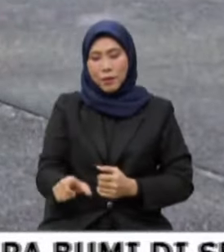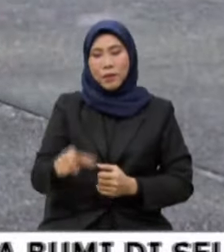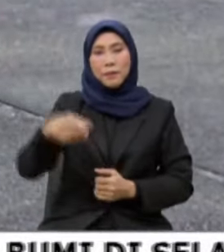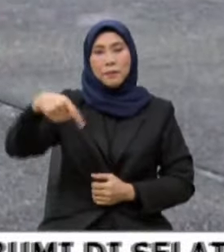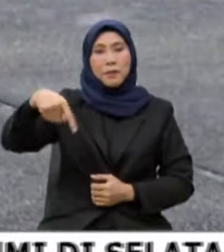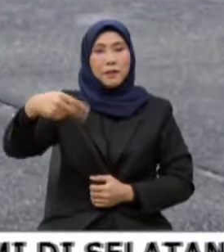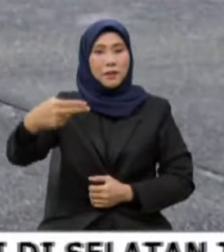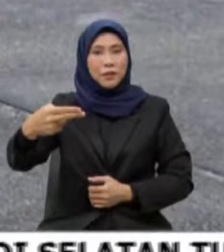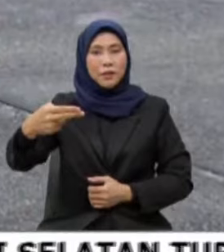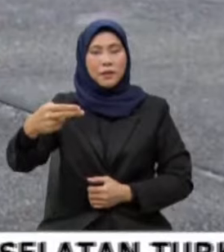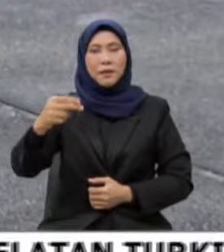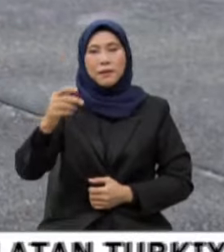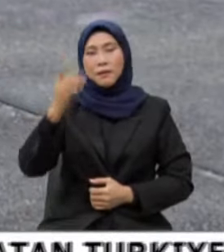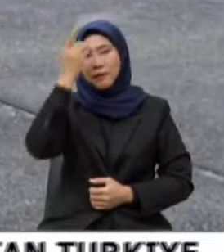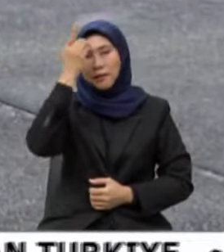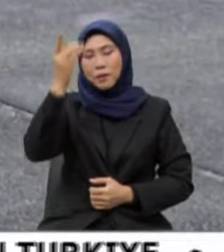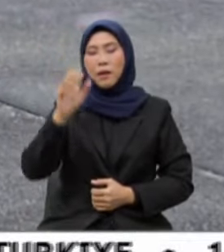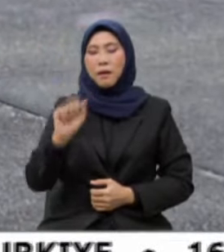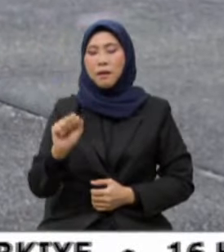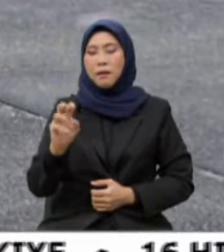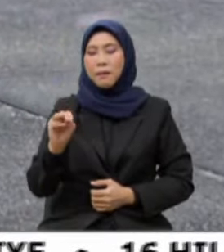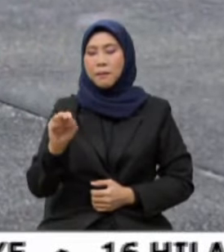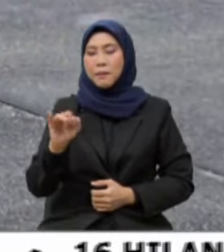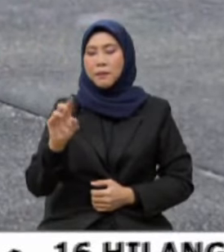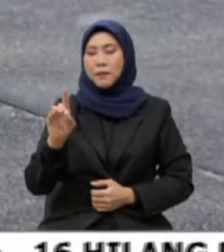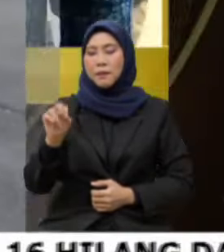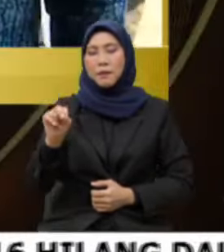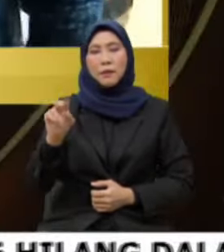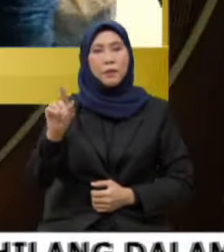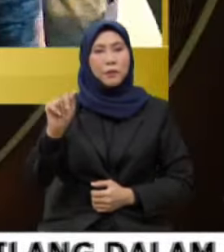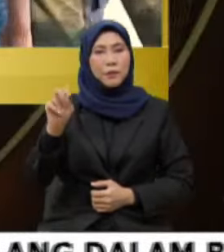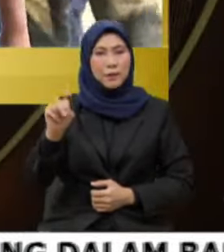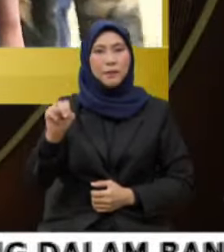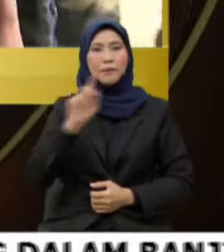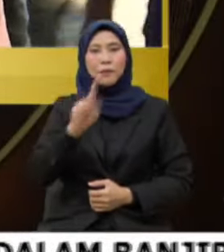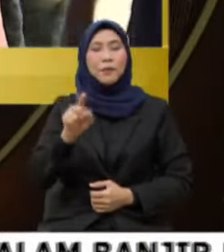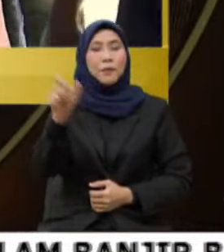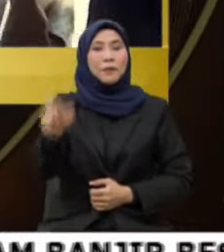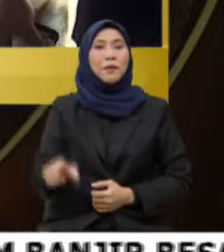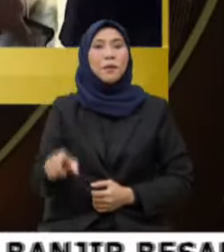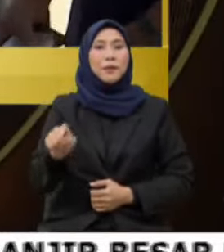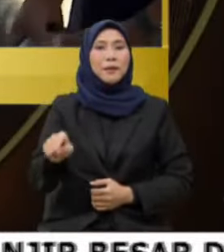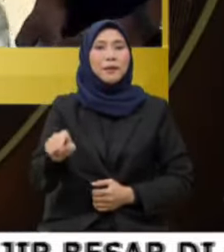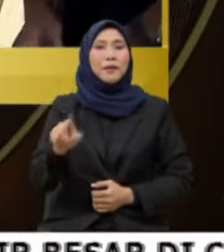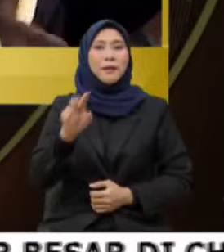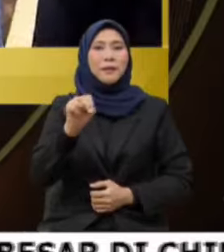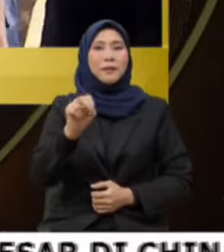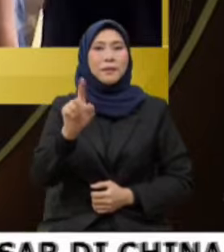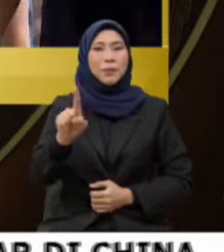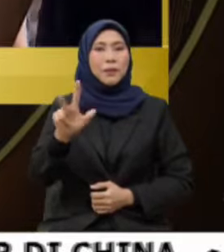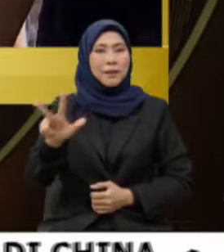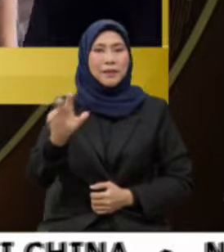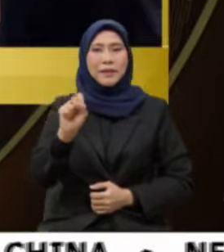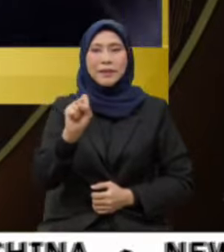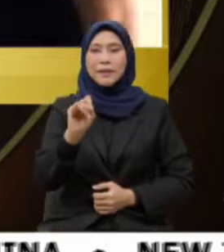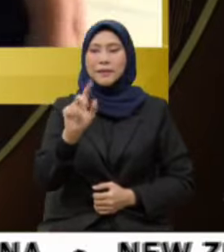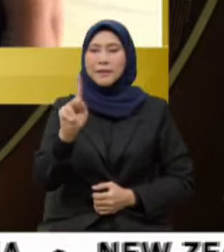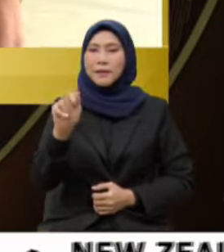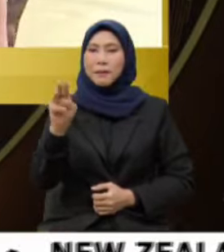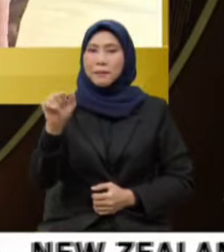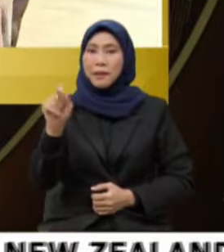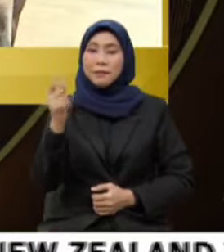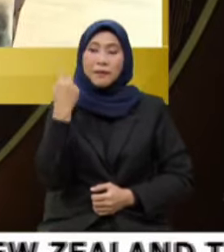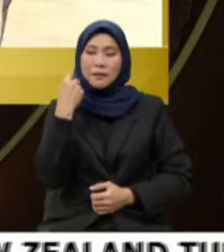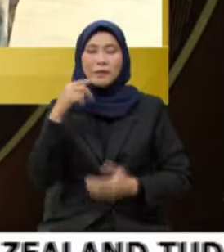Pakatan Harapan Datuk Seri Aminuddin Harun yang juga merupakan penyandang kerusi Dewan Undangan Negeri N13 Sikamat telah pun